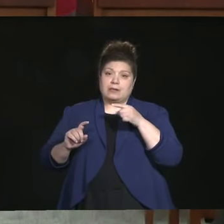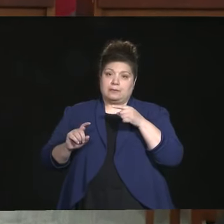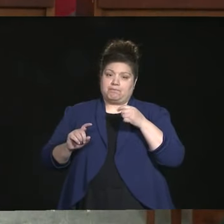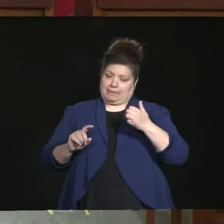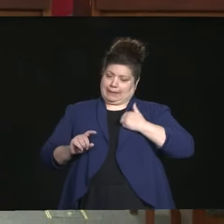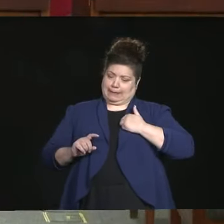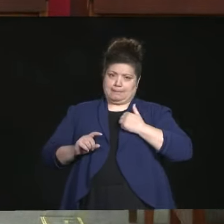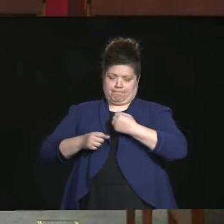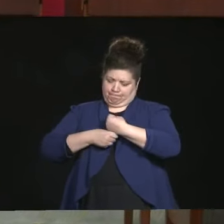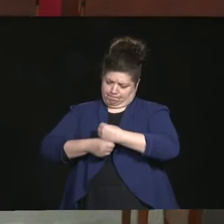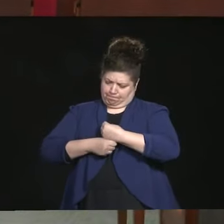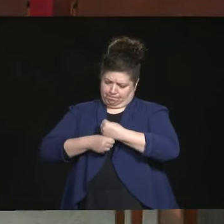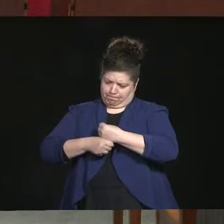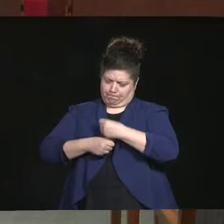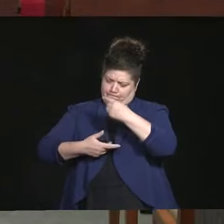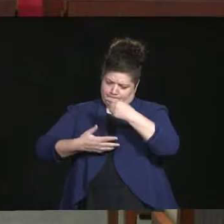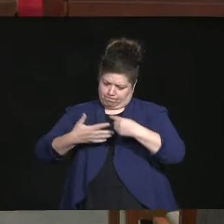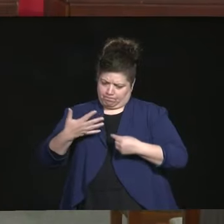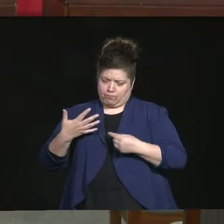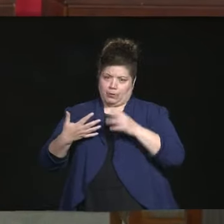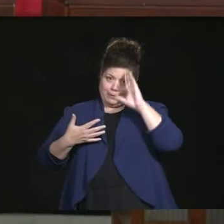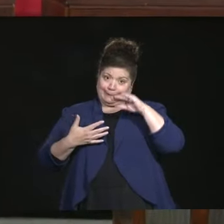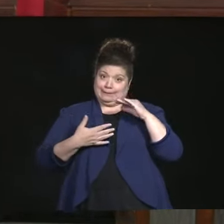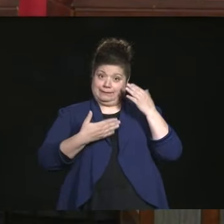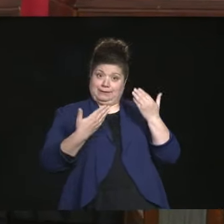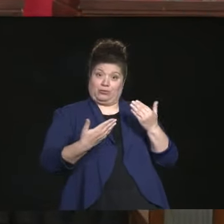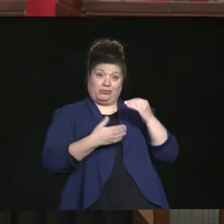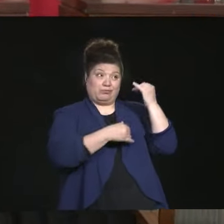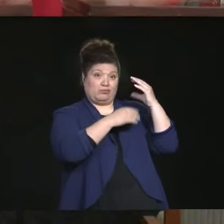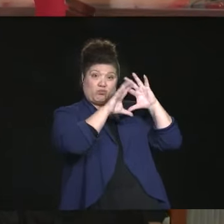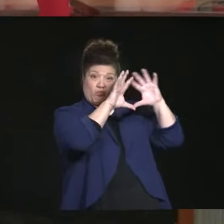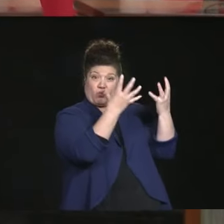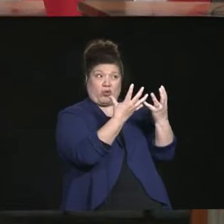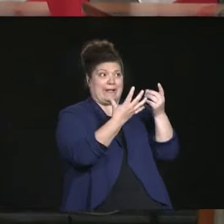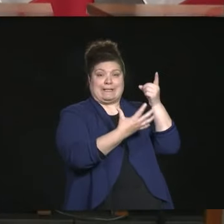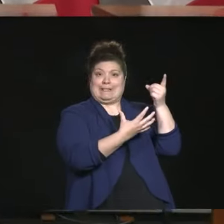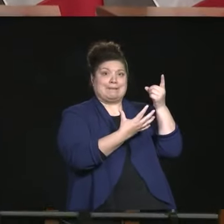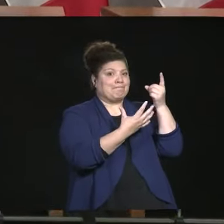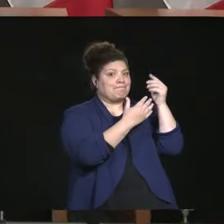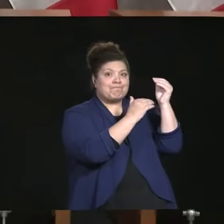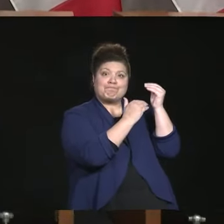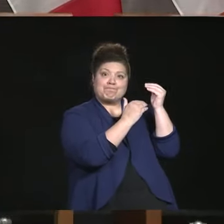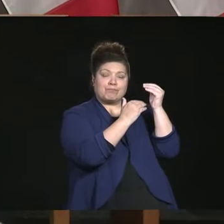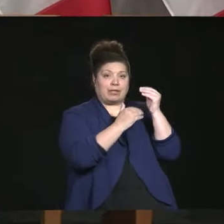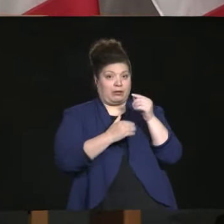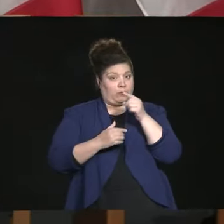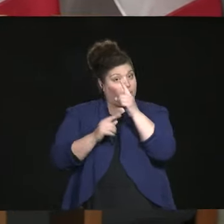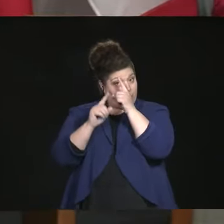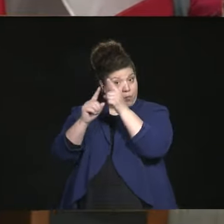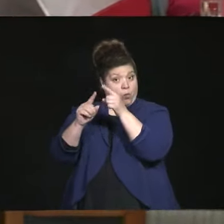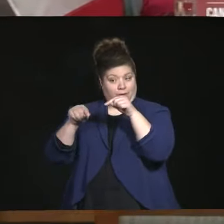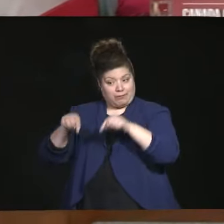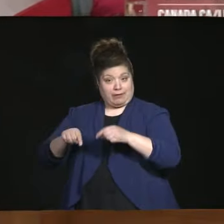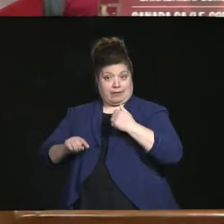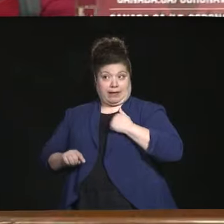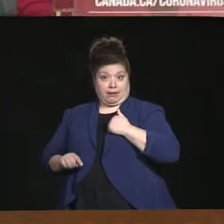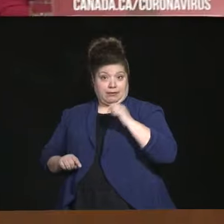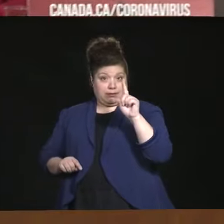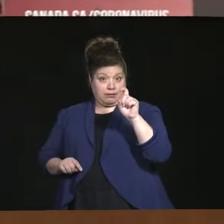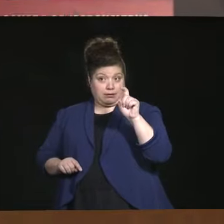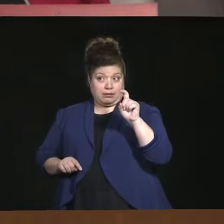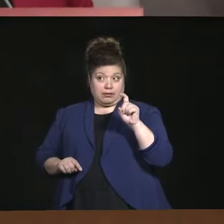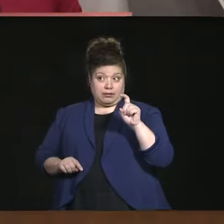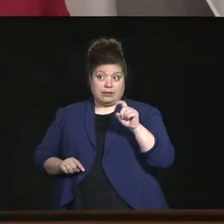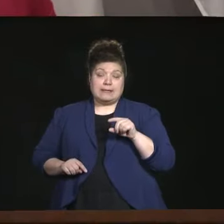que c'est une question pour Anita et pour Nav. Qui veut commencer? I think that Anita and Nav will be able to Press answer your those